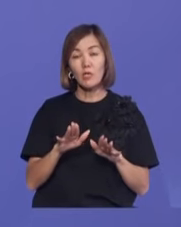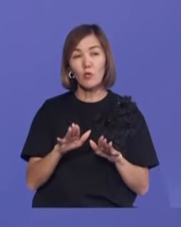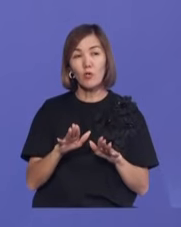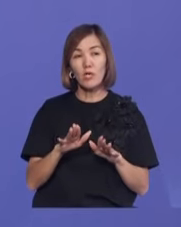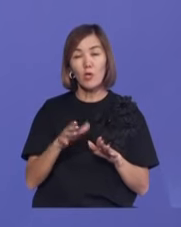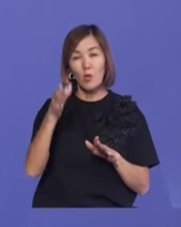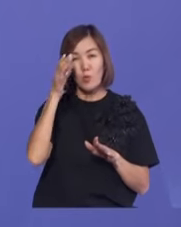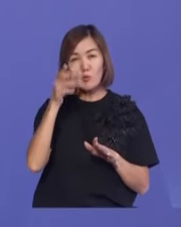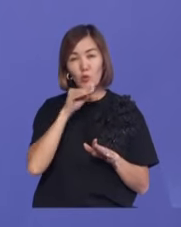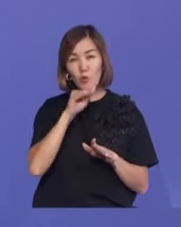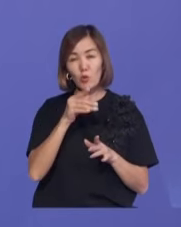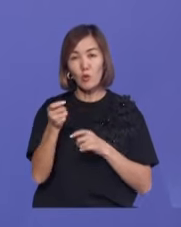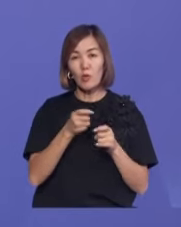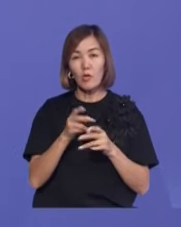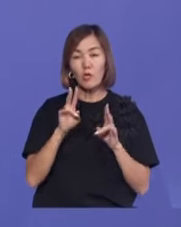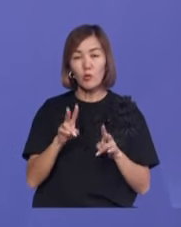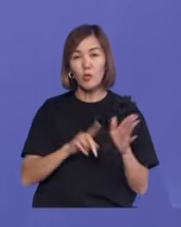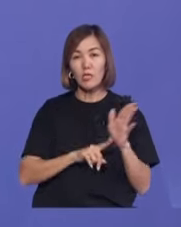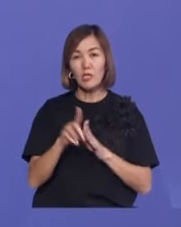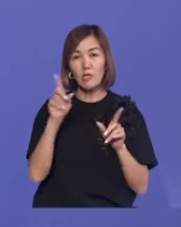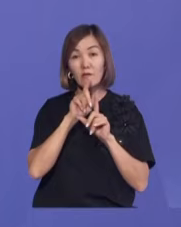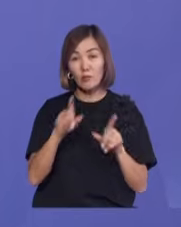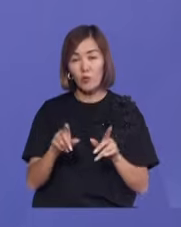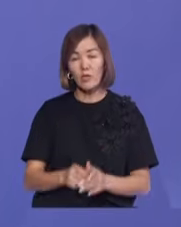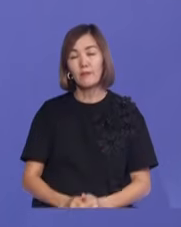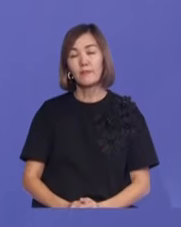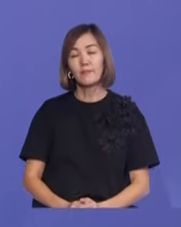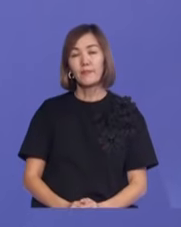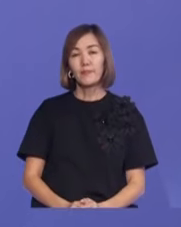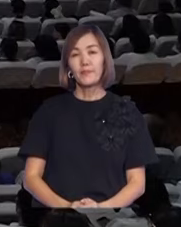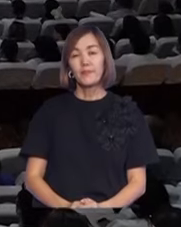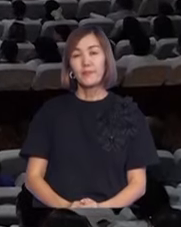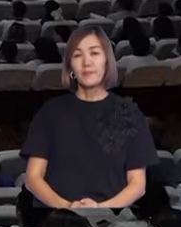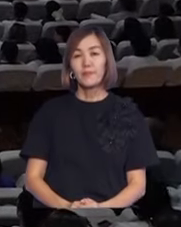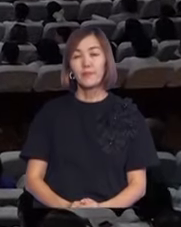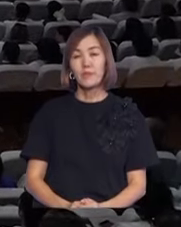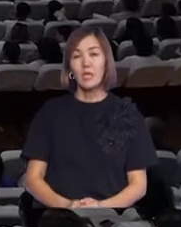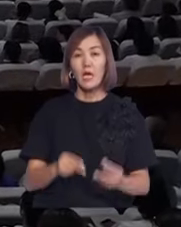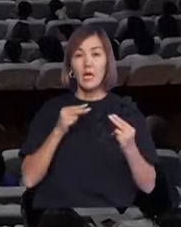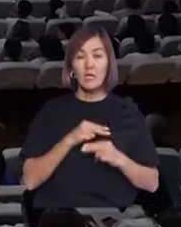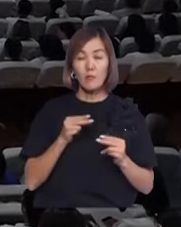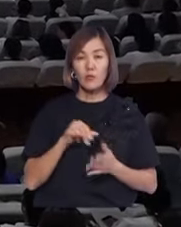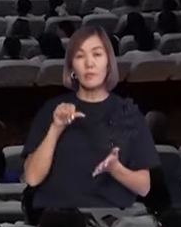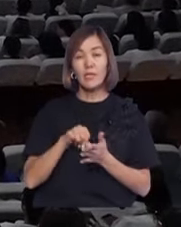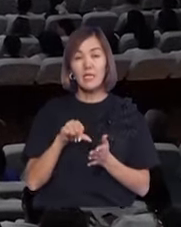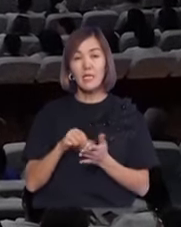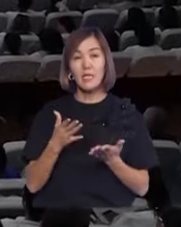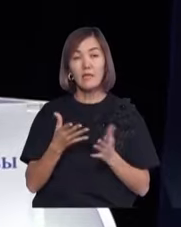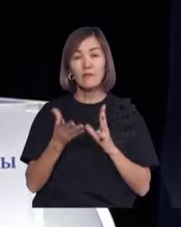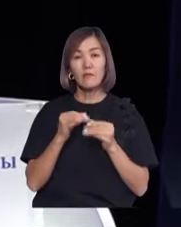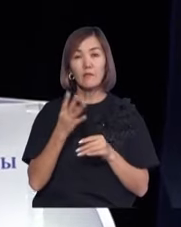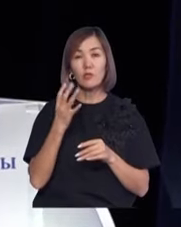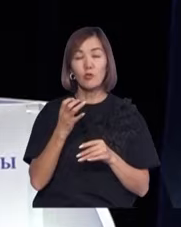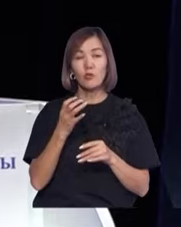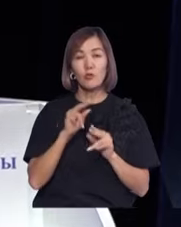компетенции ученых и руководителей, оно начинается в первую очередь со школьного образования. В работе форума приняли участие около